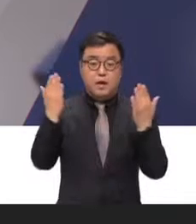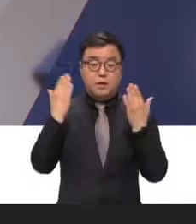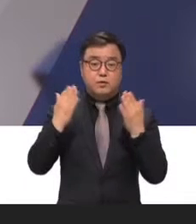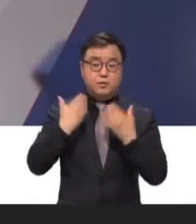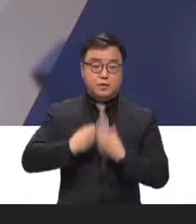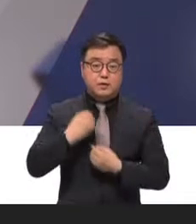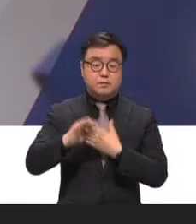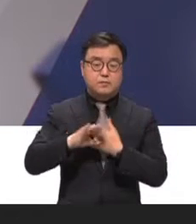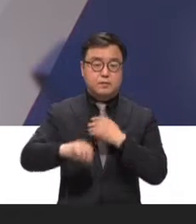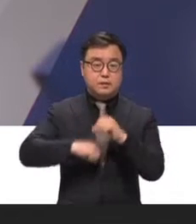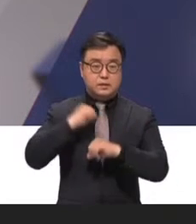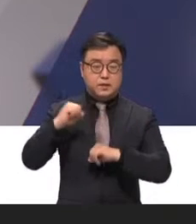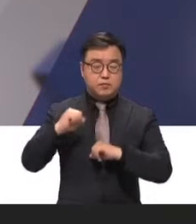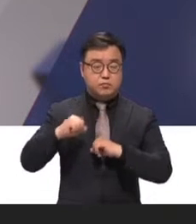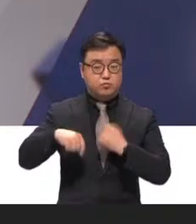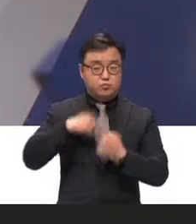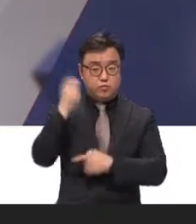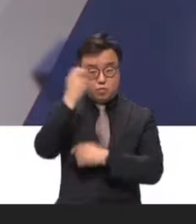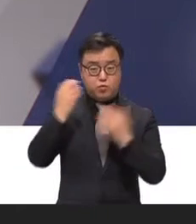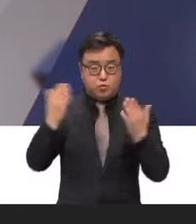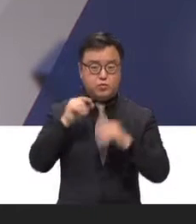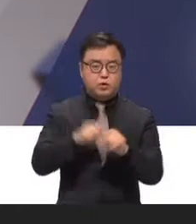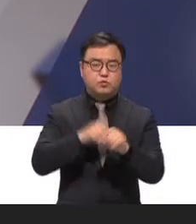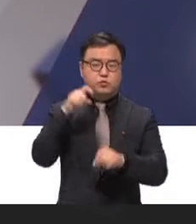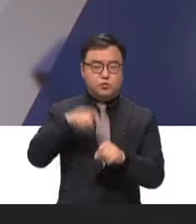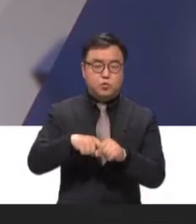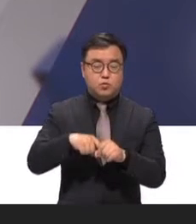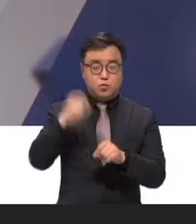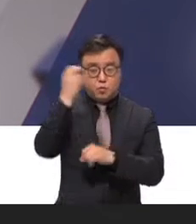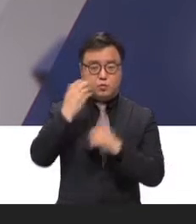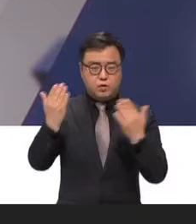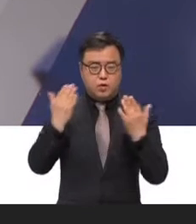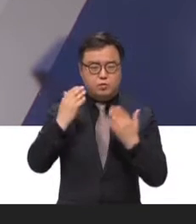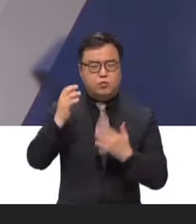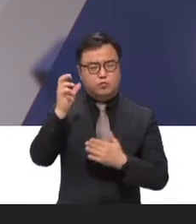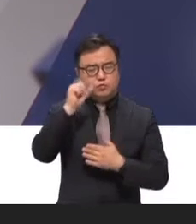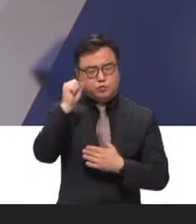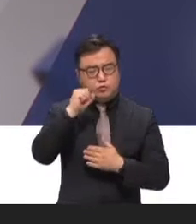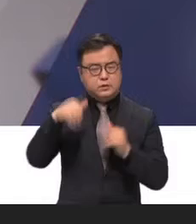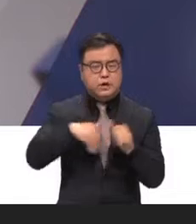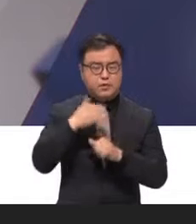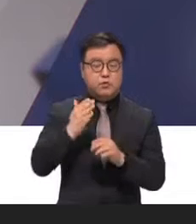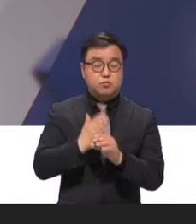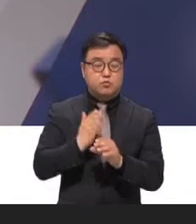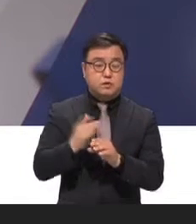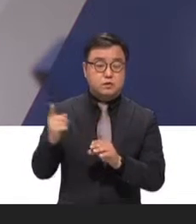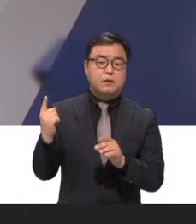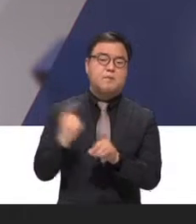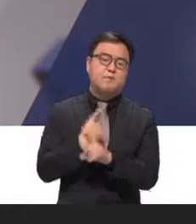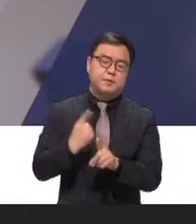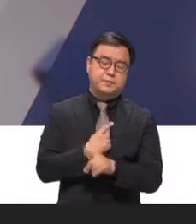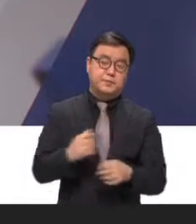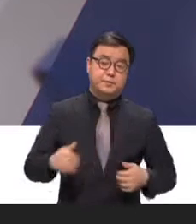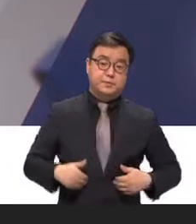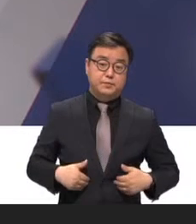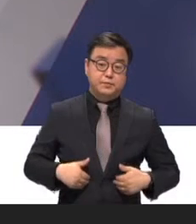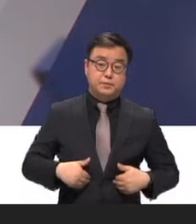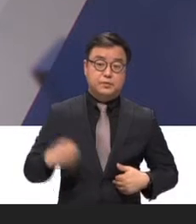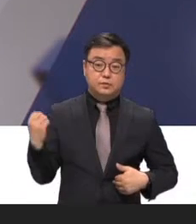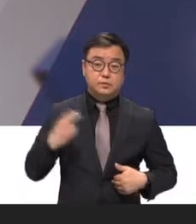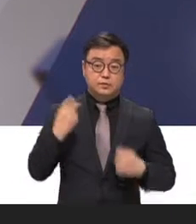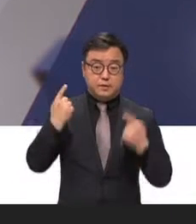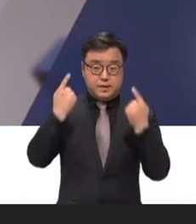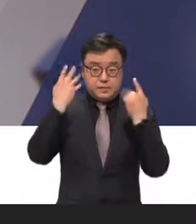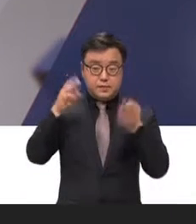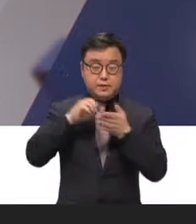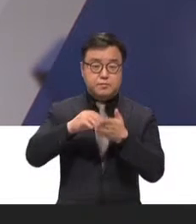자사고나 특목고한테 유리한 전형이거든요. 그렇죠. 고입 전형을 좀 개선을 해야 되고요. 대입 전형은 아까 이야기가 나왔던 본질적으로 수능의 절대